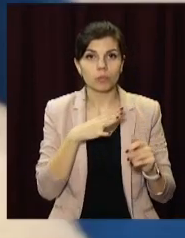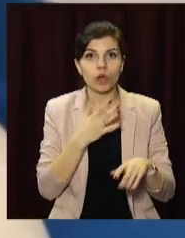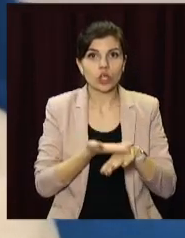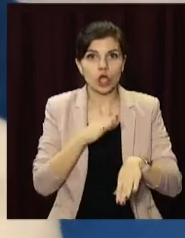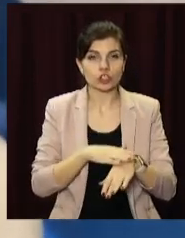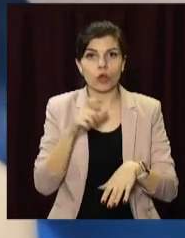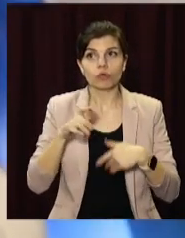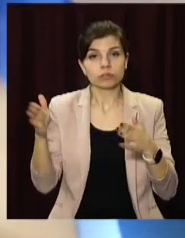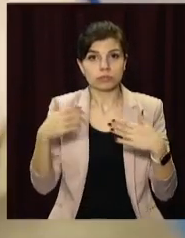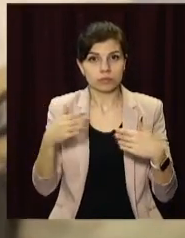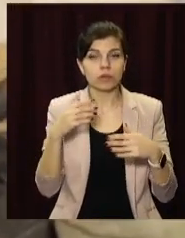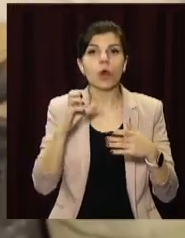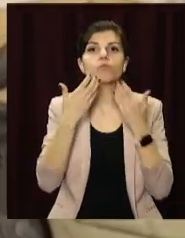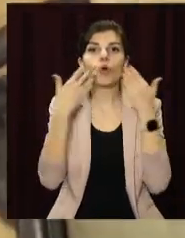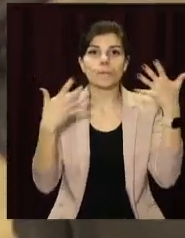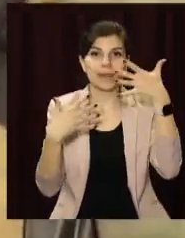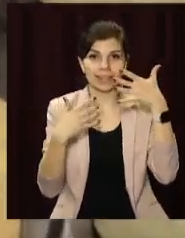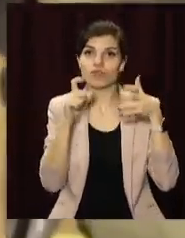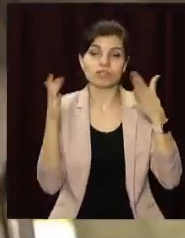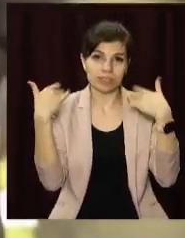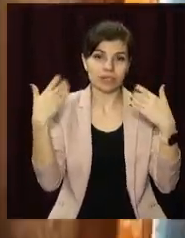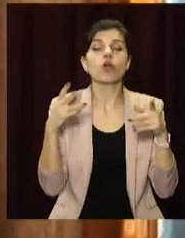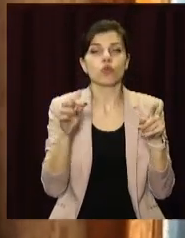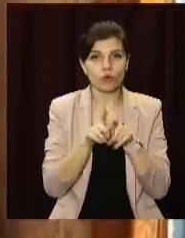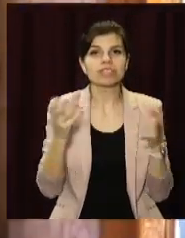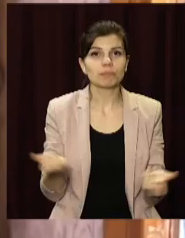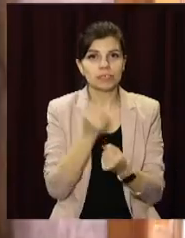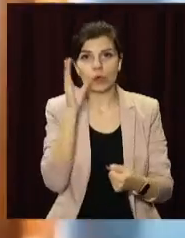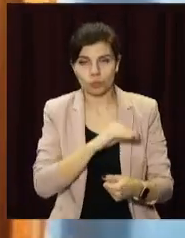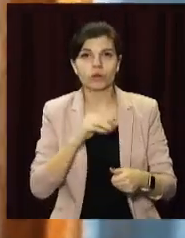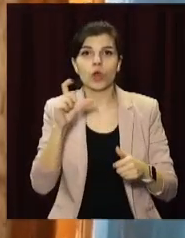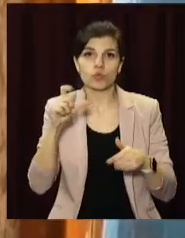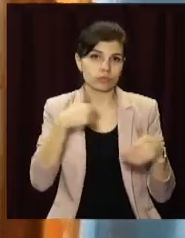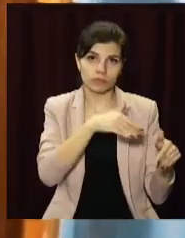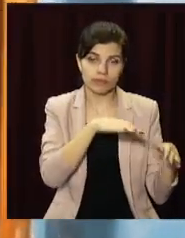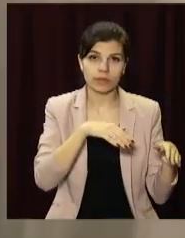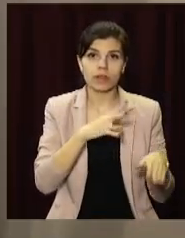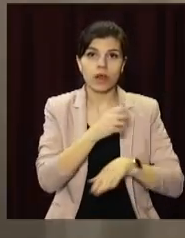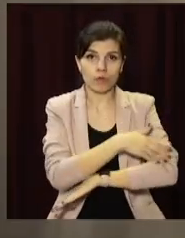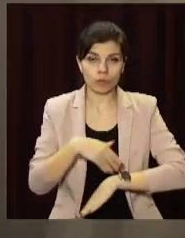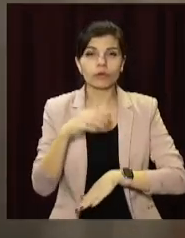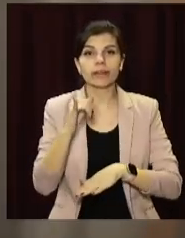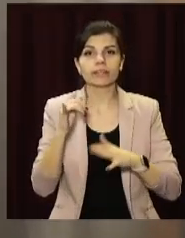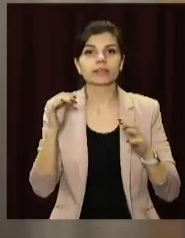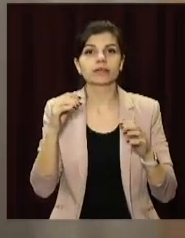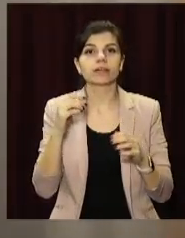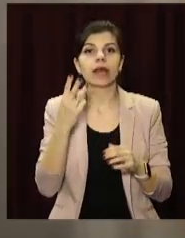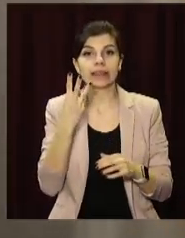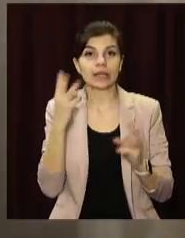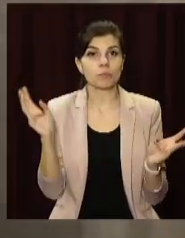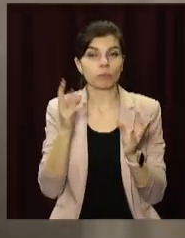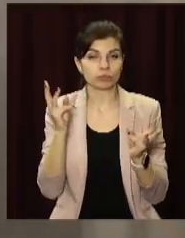евакуацію мешканців з останнього поверху. Але рятувальники всіх вивели і приборкали вогонь. На місці працювали 3 пожежні авто та